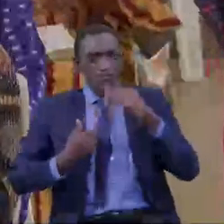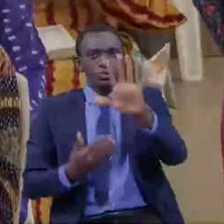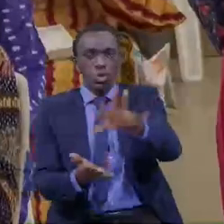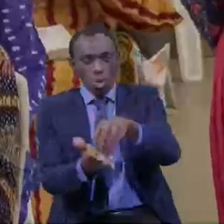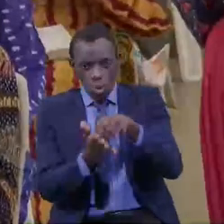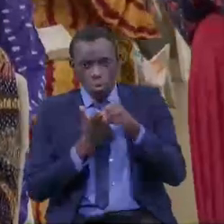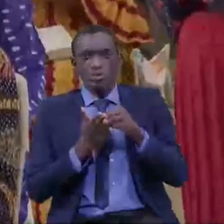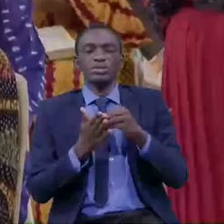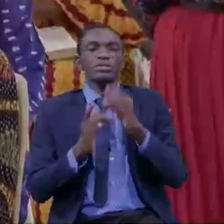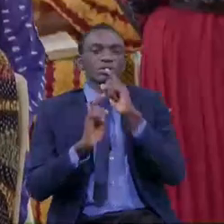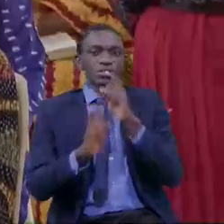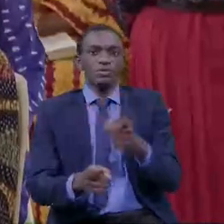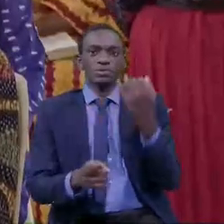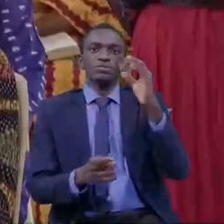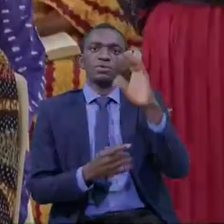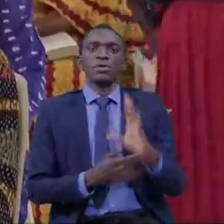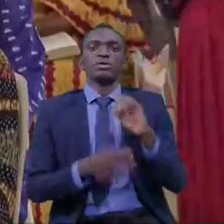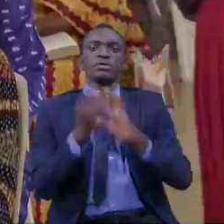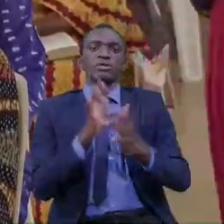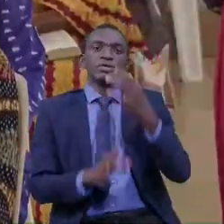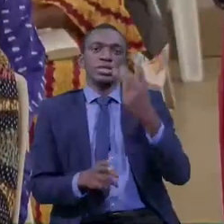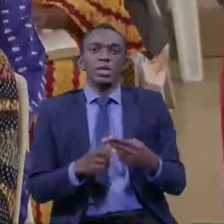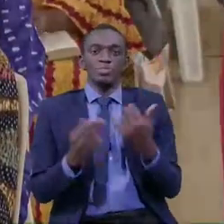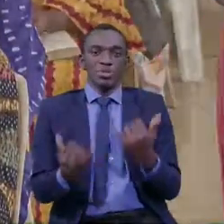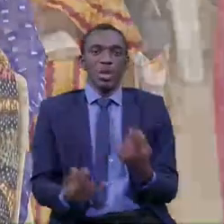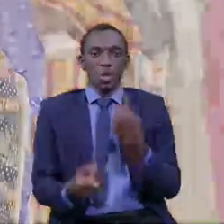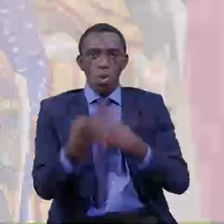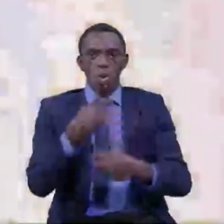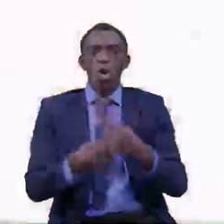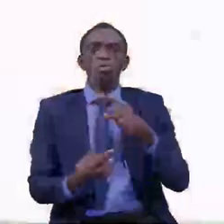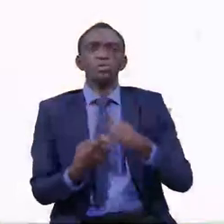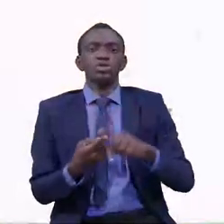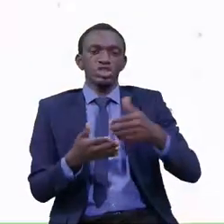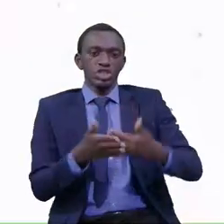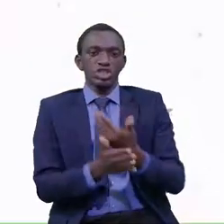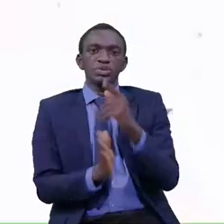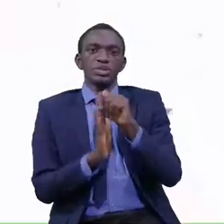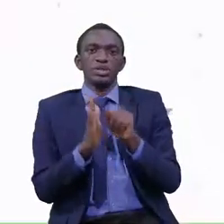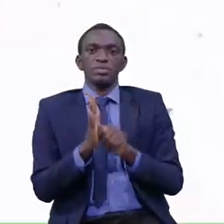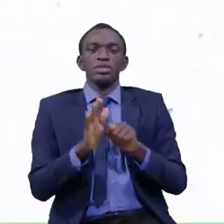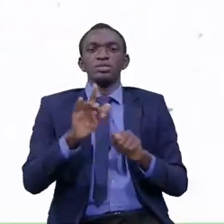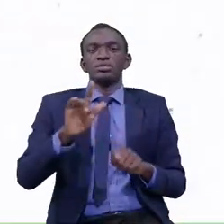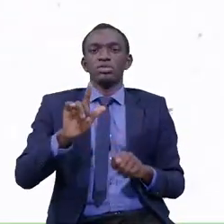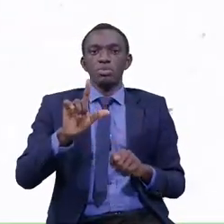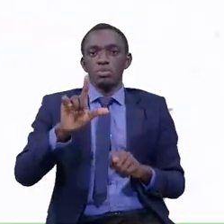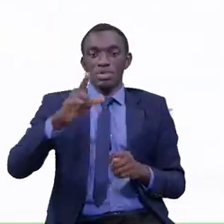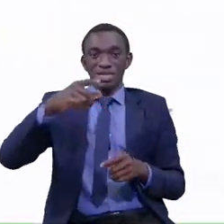part. Nous venons dans le Nouveau Testament et je regarde Paul.